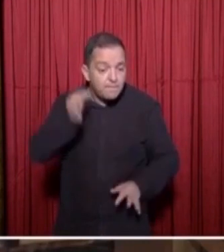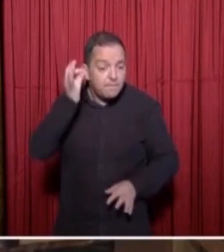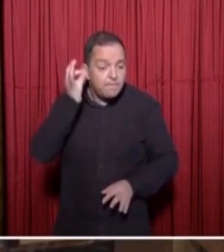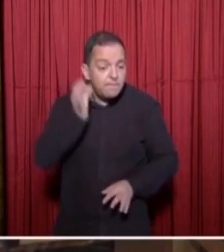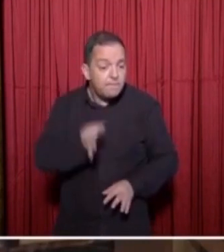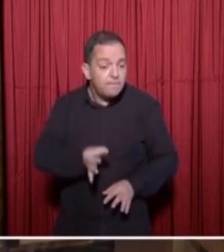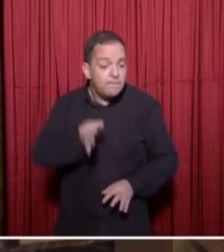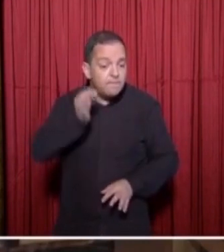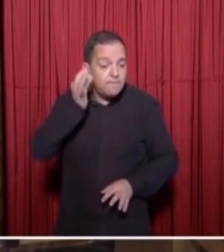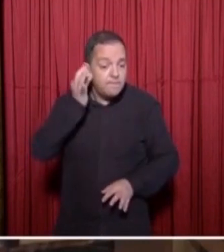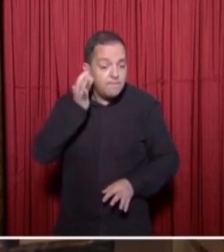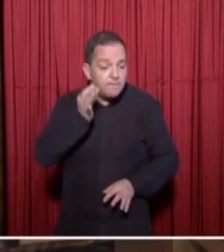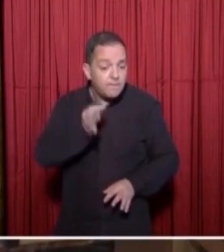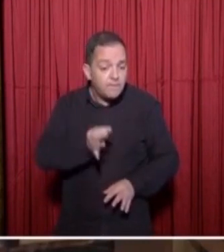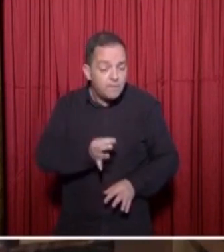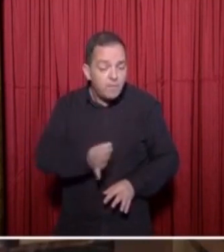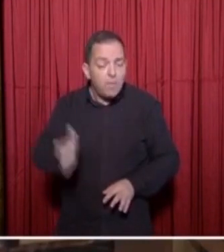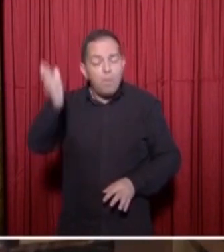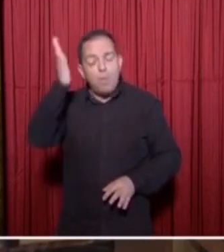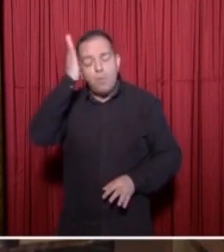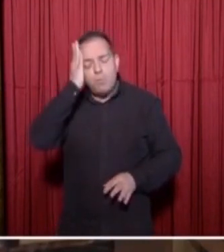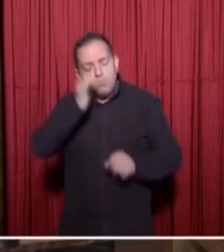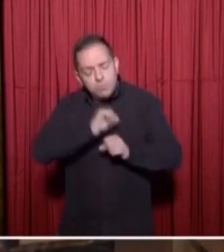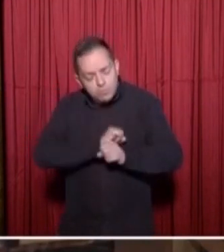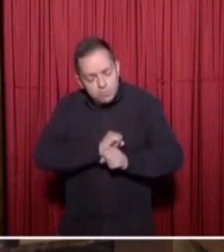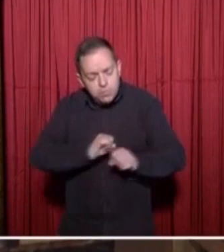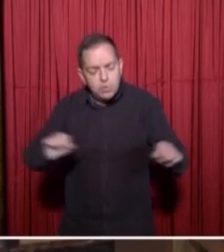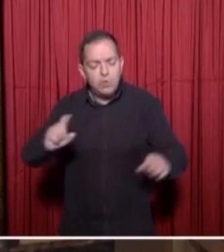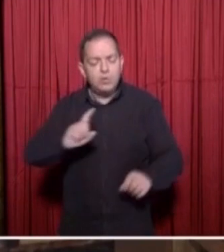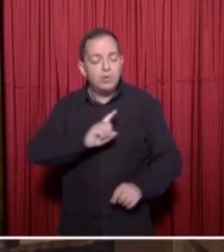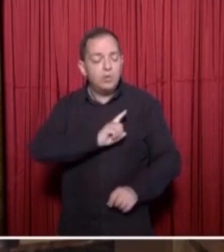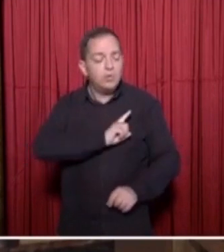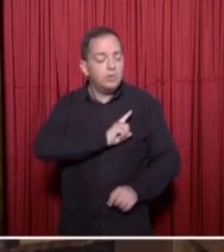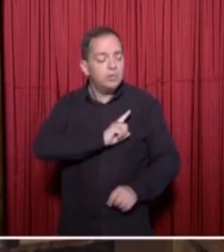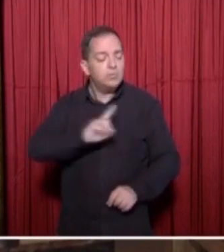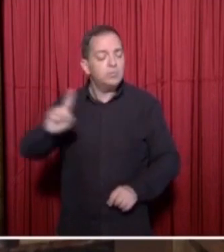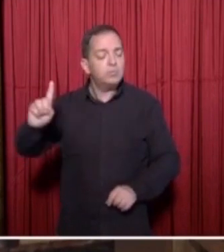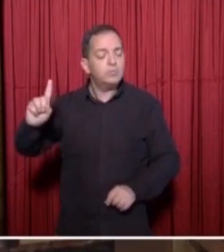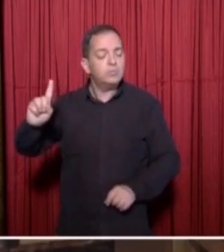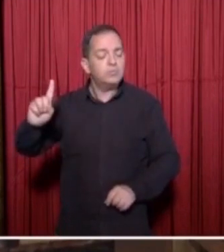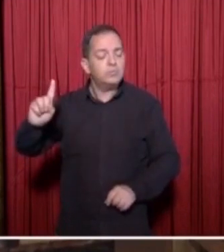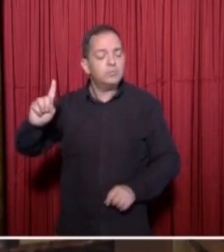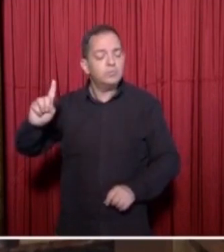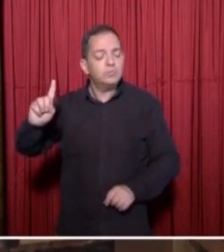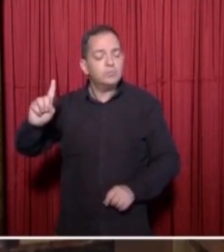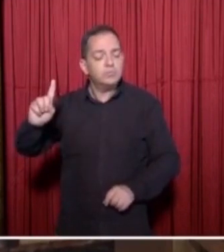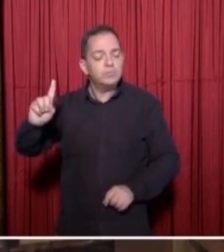Βλέπεων ψυχή μου μη το ύπνο